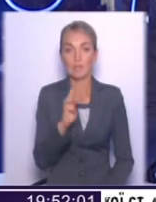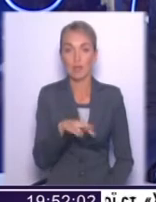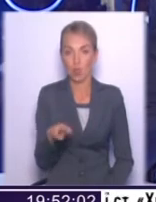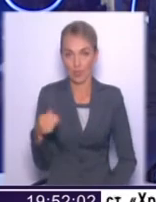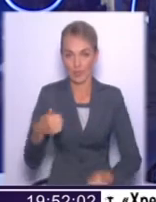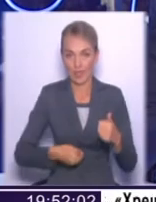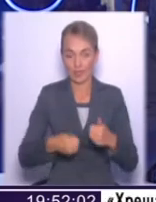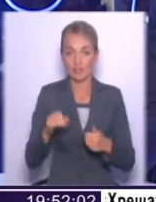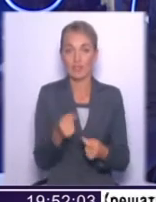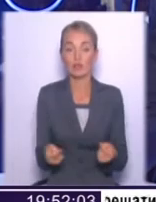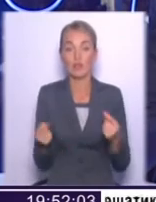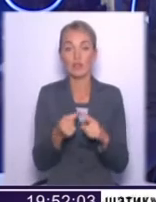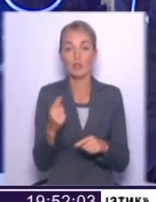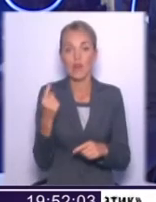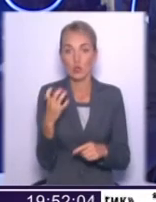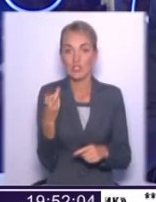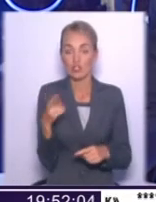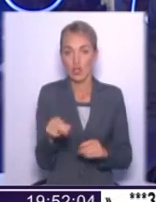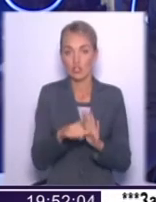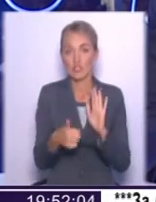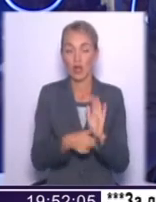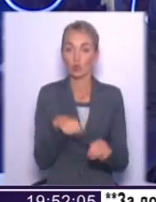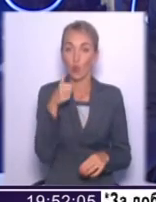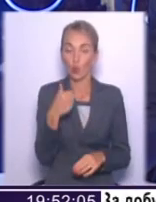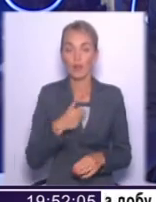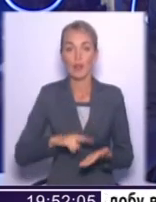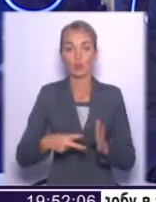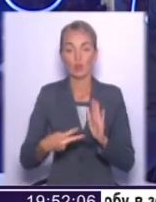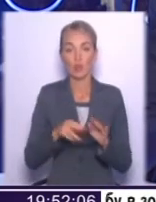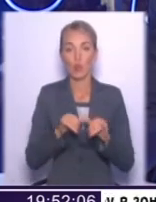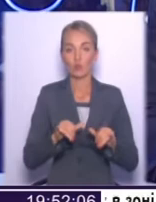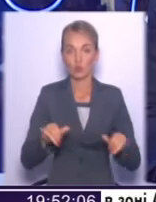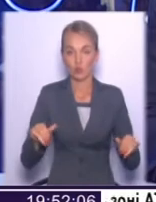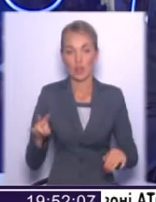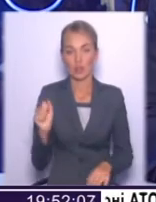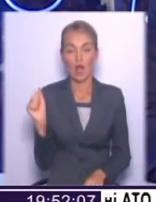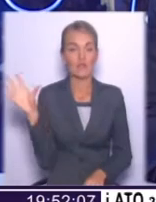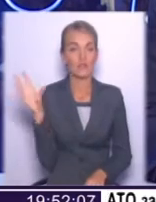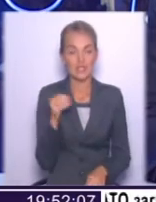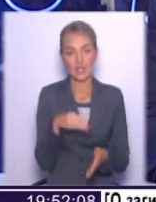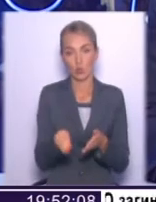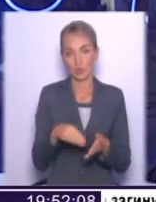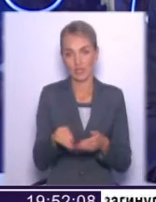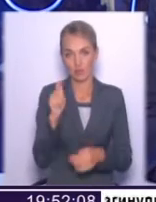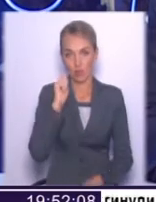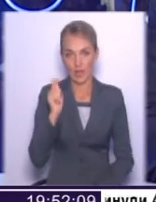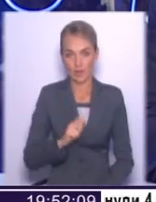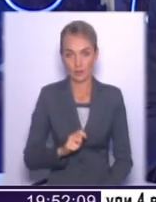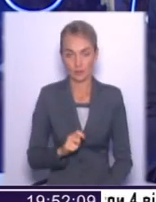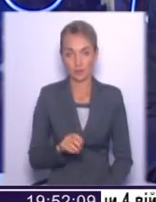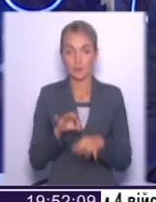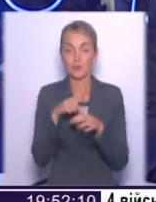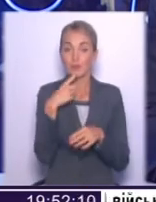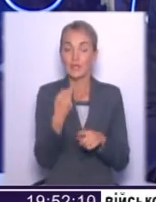І відповідно з 1 січня 2016 року ми плануємо розповсюдити її на абсолютно всі закупівлі в Україні. Ну, це